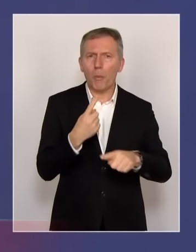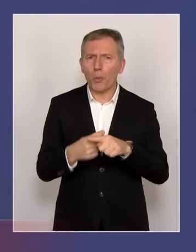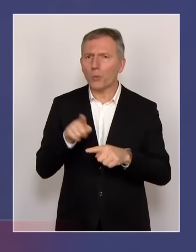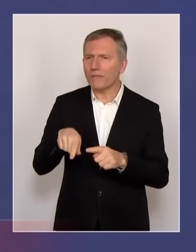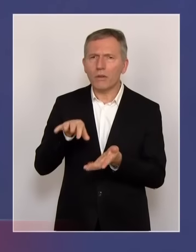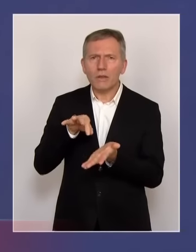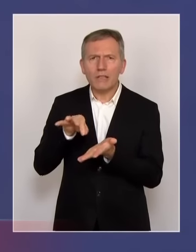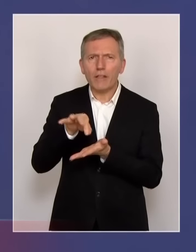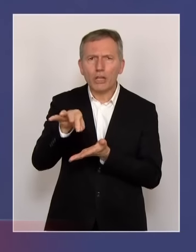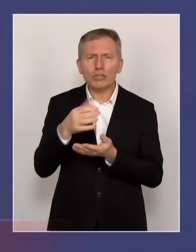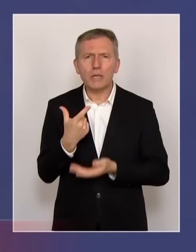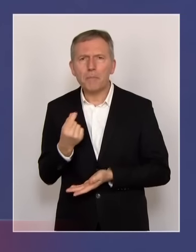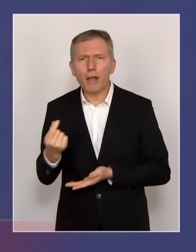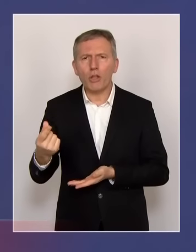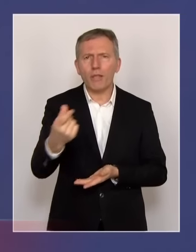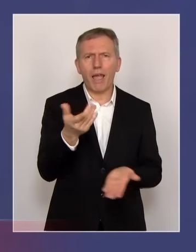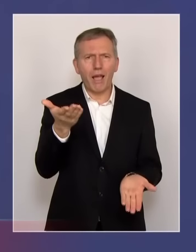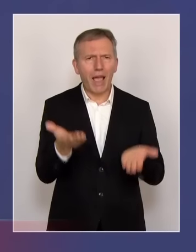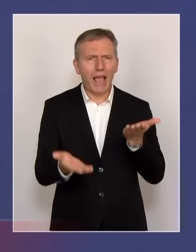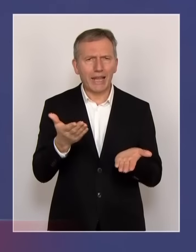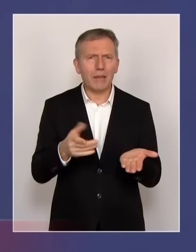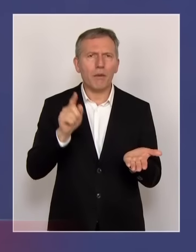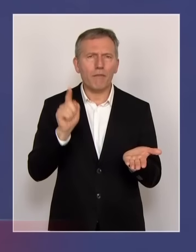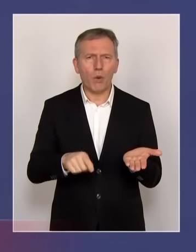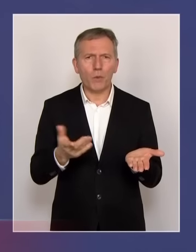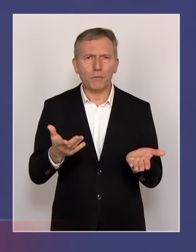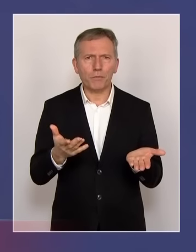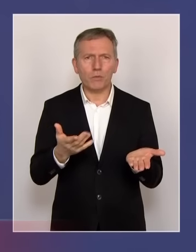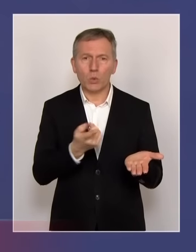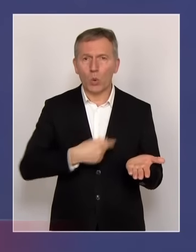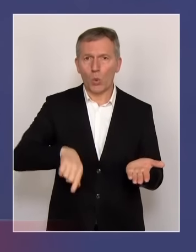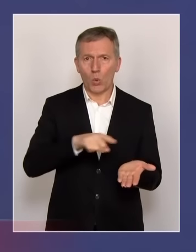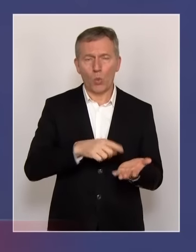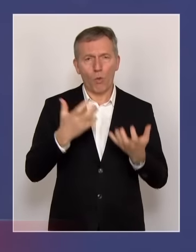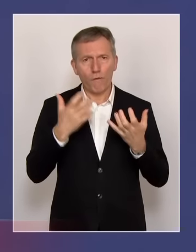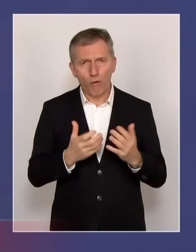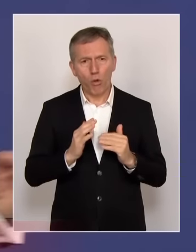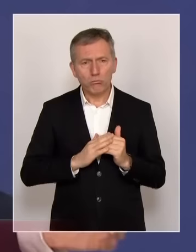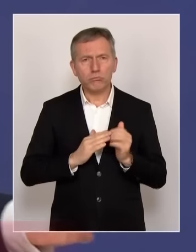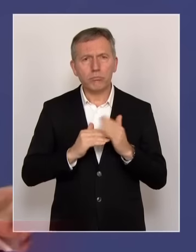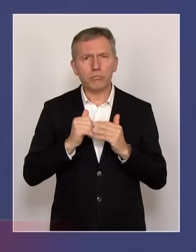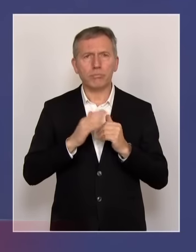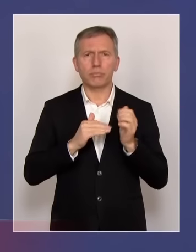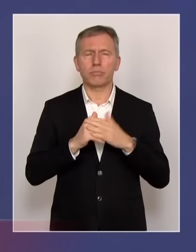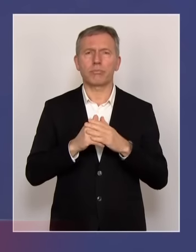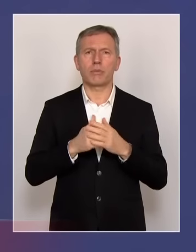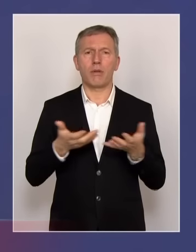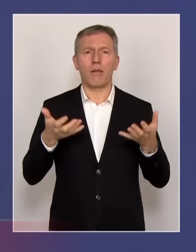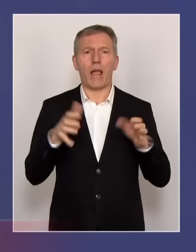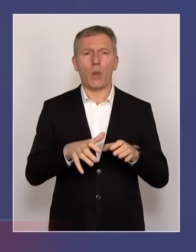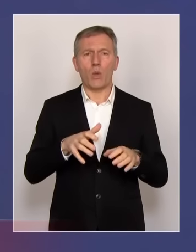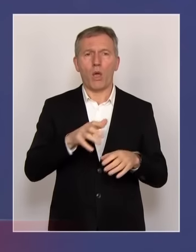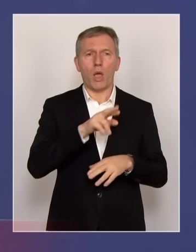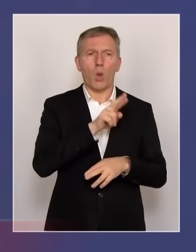vraies stratégies de partenariats équilibrés et réciproques. C'est ce que nous avons voulu bâtir du sommet Union